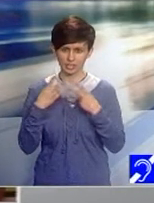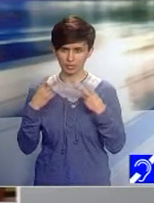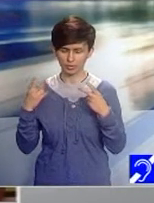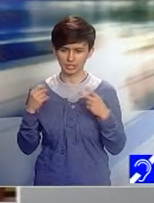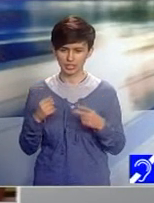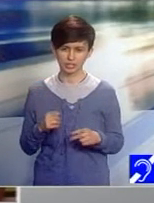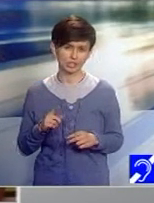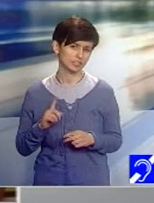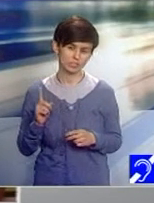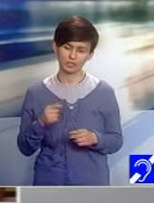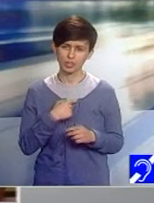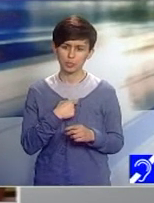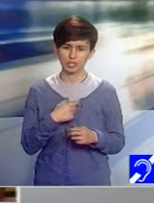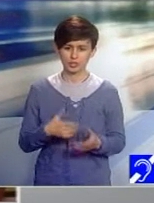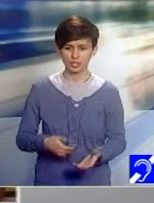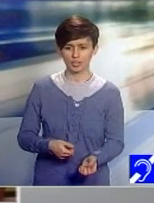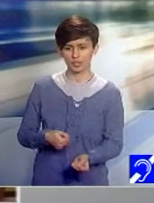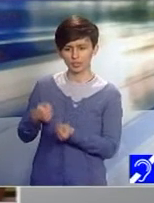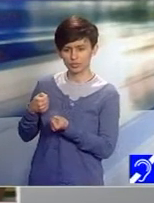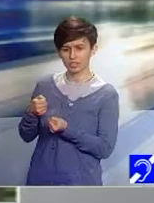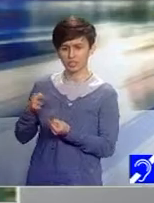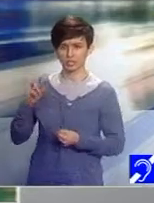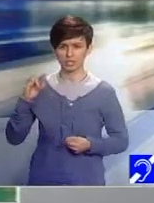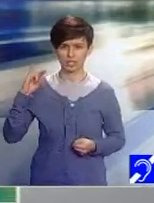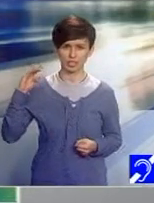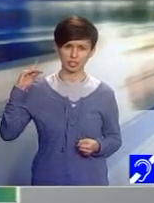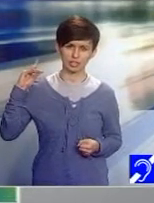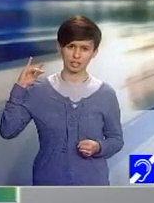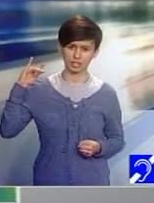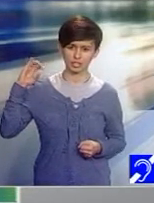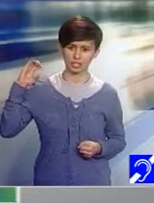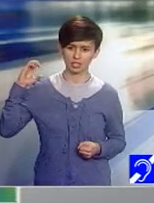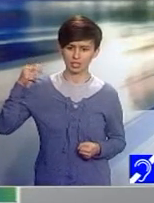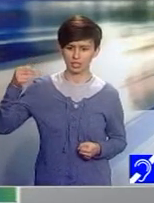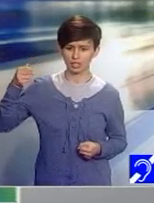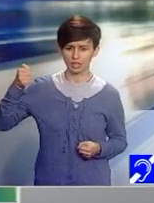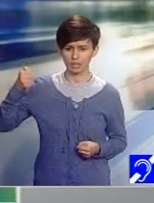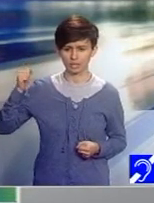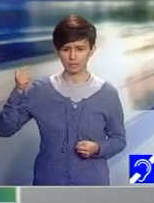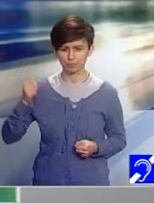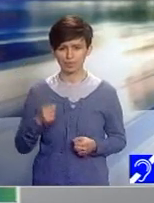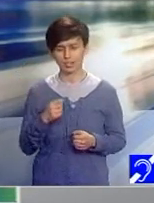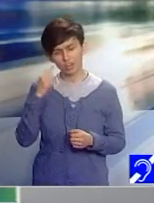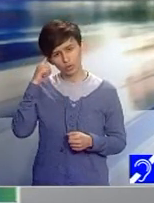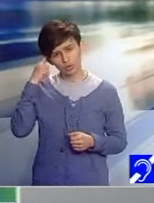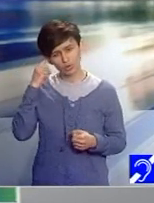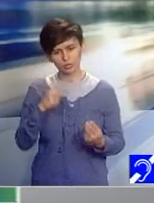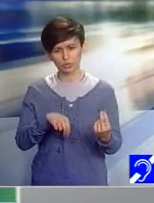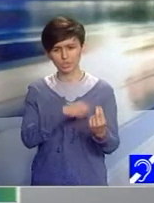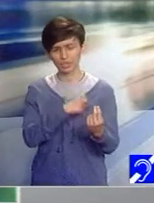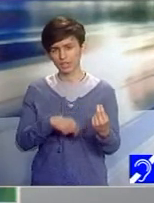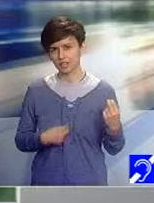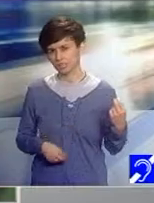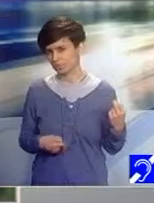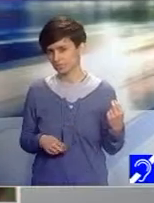ridichea uriașă, și au făcut cunoștință cu instrumentele muzicale rusești, cu